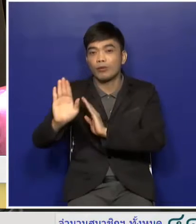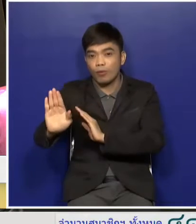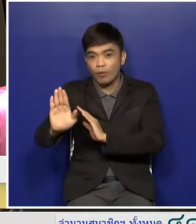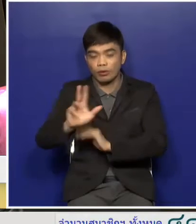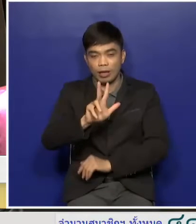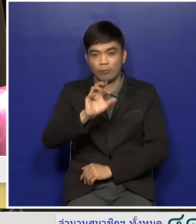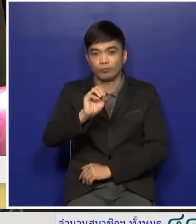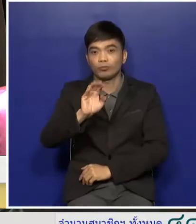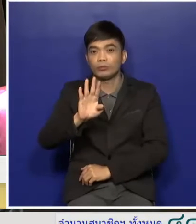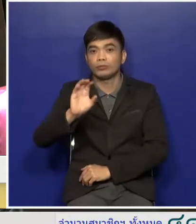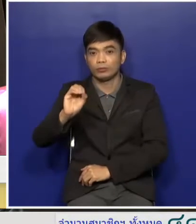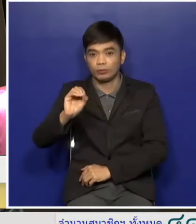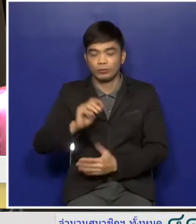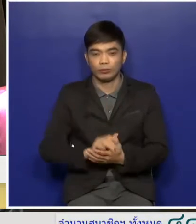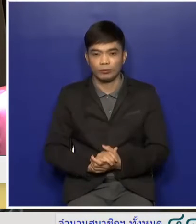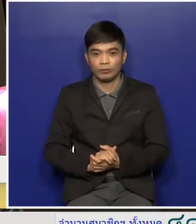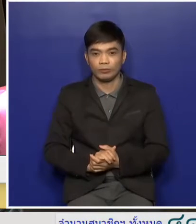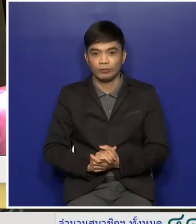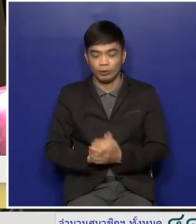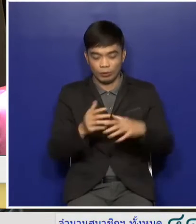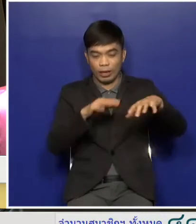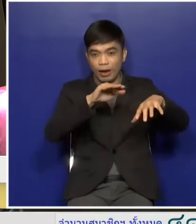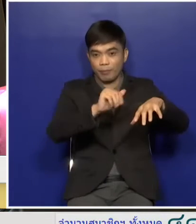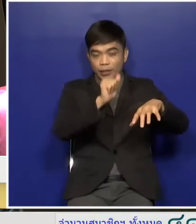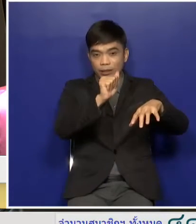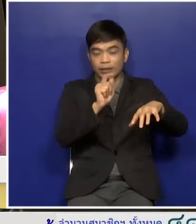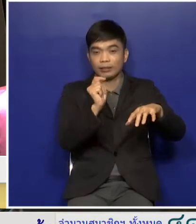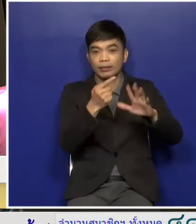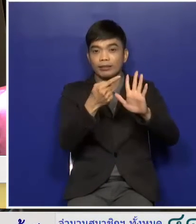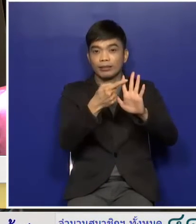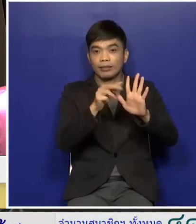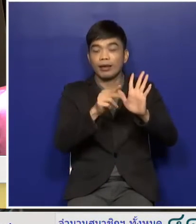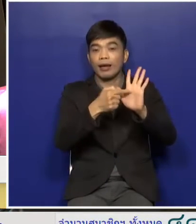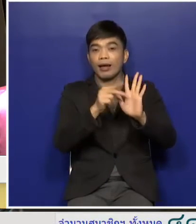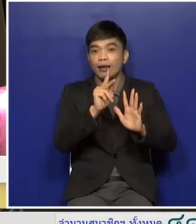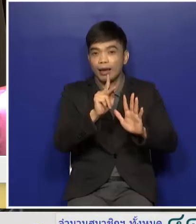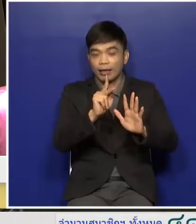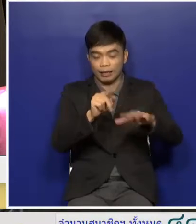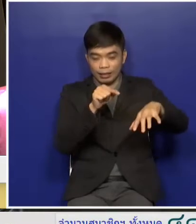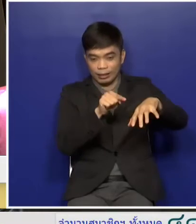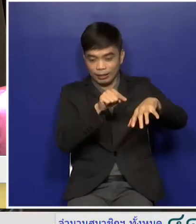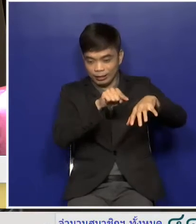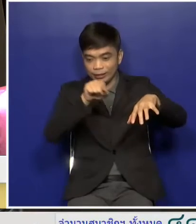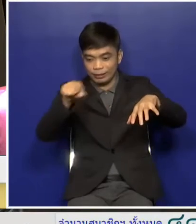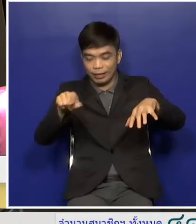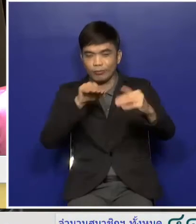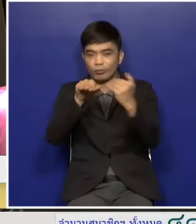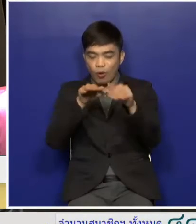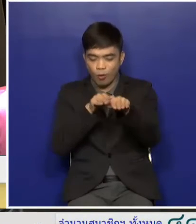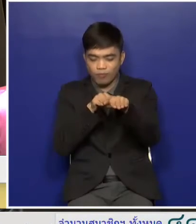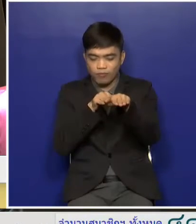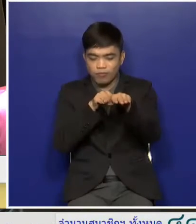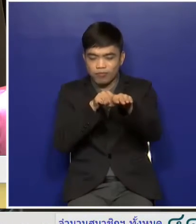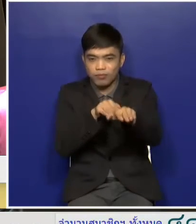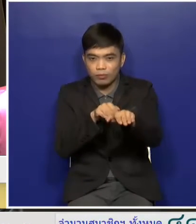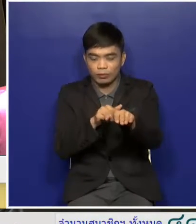งทั้งหมดเนี่พเข้าหาอำเภอรทลักษ์ขณะนี้เมืองเจริเติบตัวมาก และรถจราจรติดขัดผมไดรบกลขอเปารผู้น